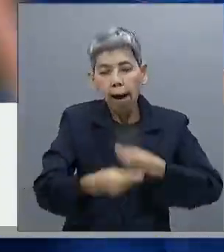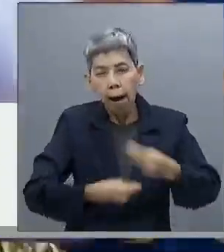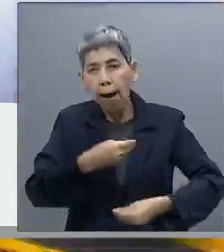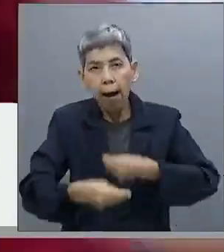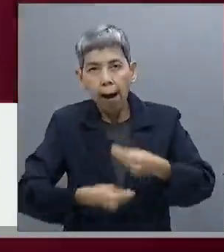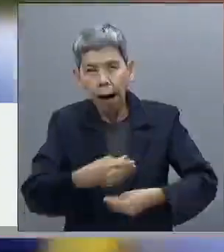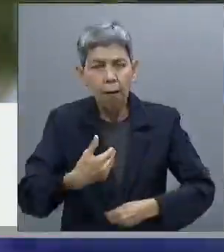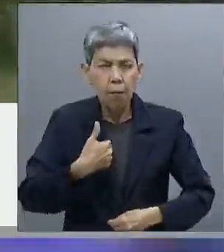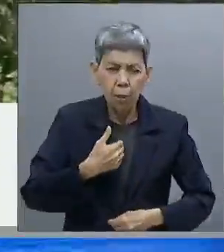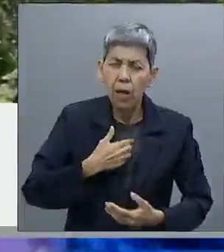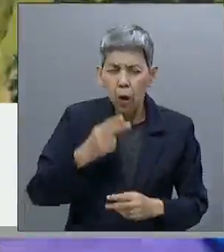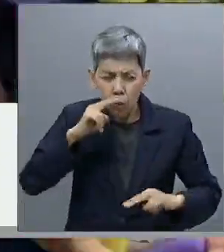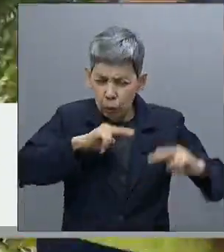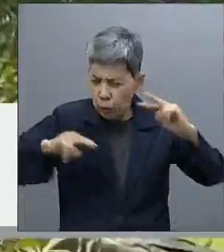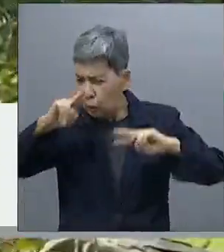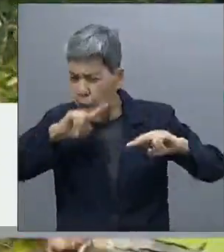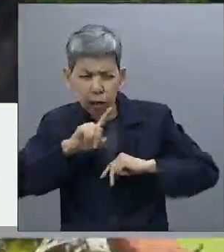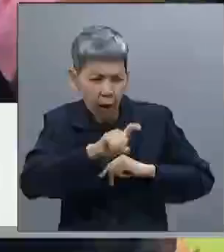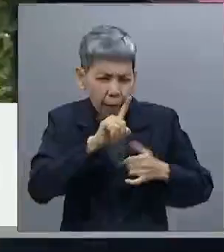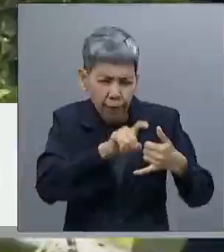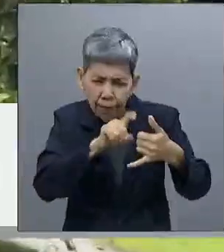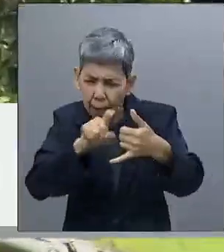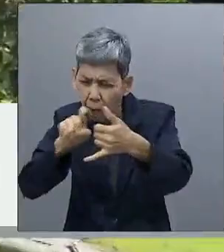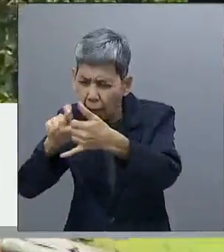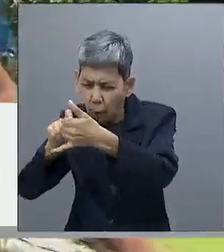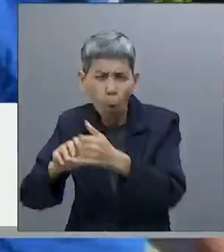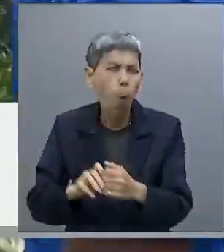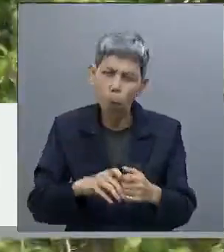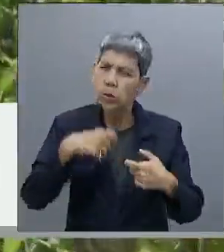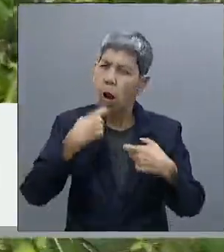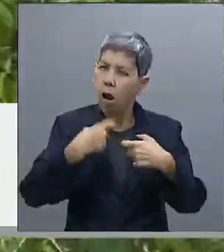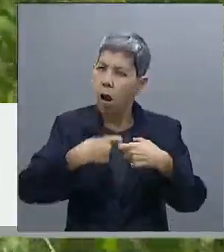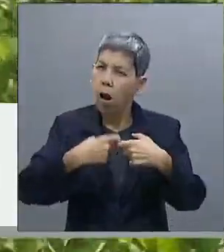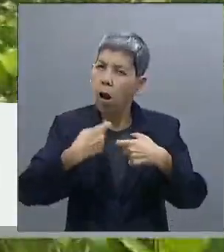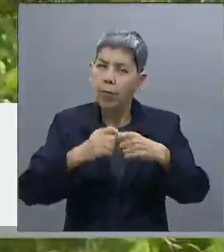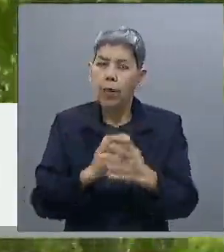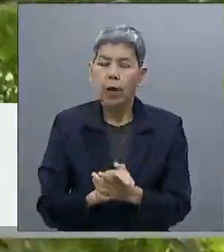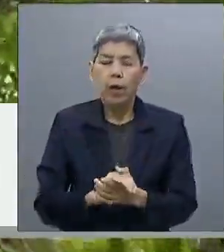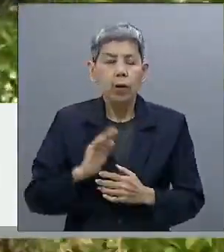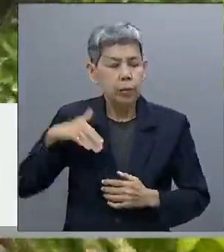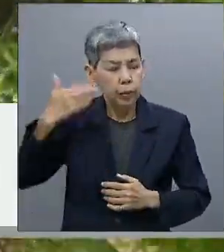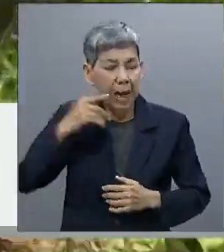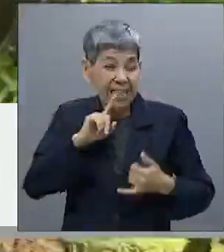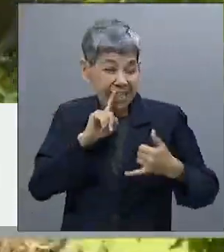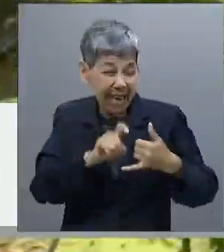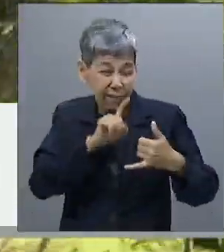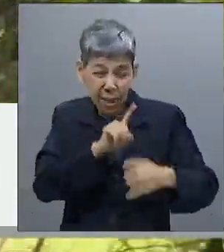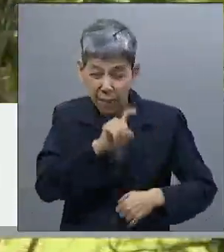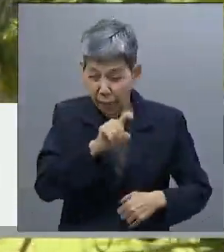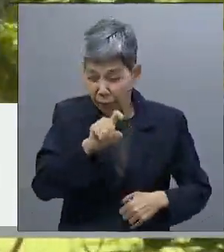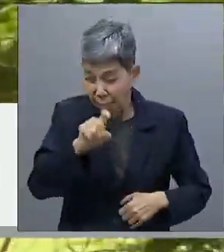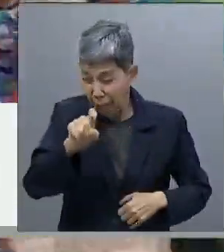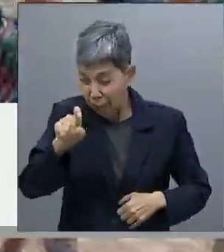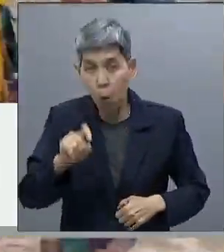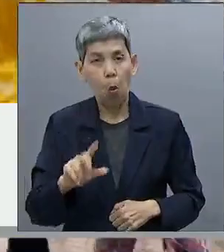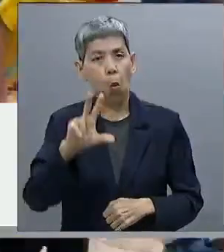ให้มีการตรวจสอบผู้ต้องสงสัยค่อนข้างจะเป็นวงกว้างมาสอบสวนสอบปากคำกัน